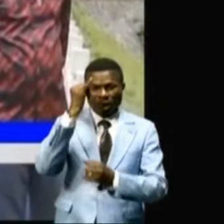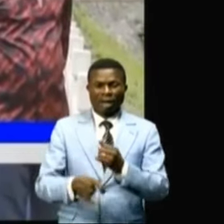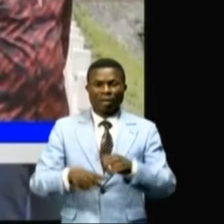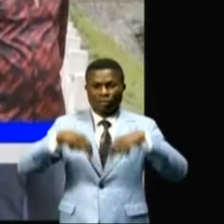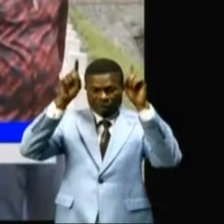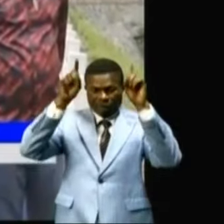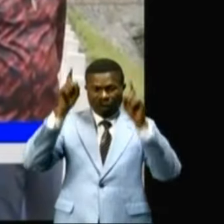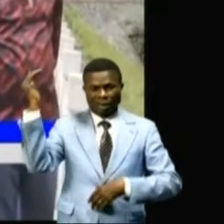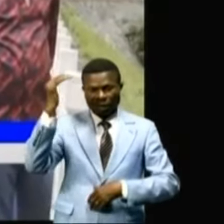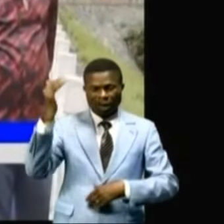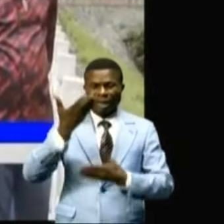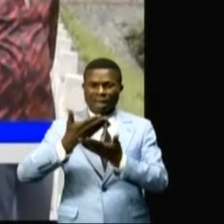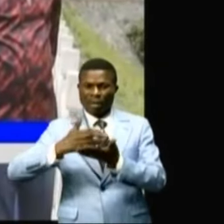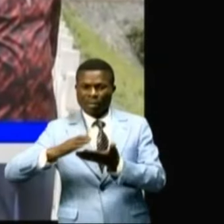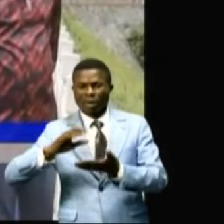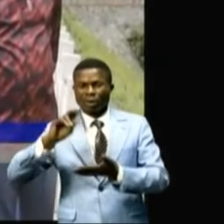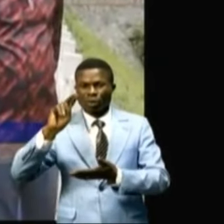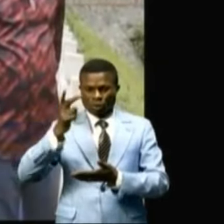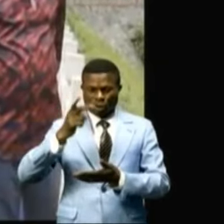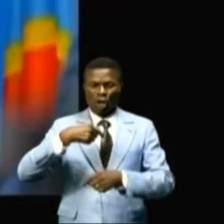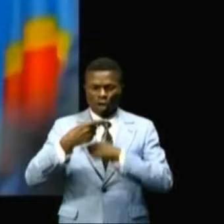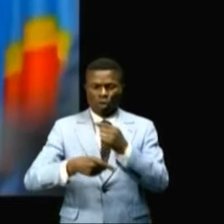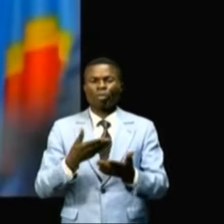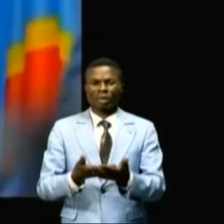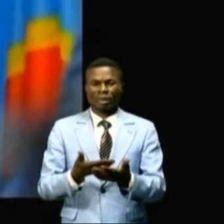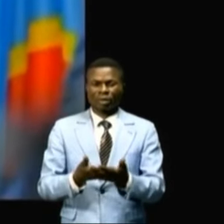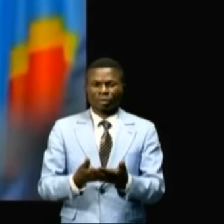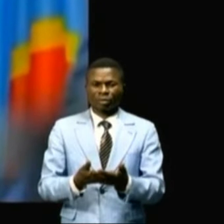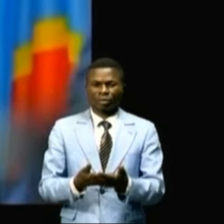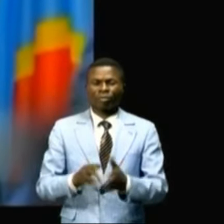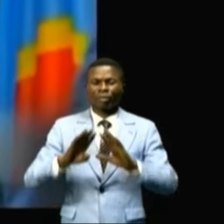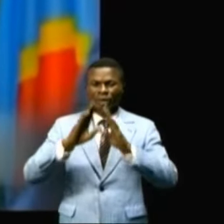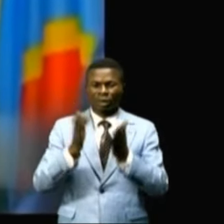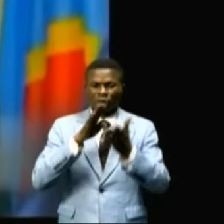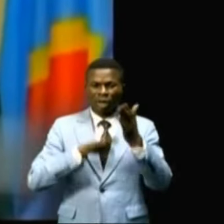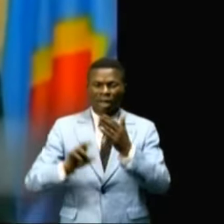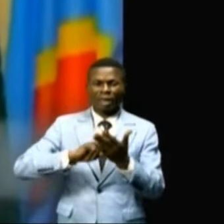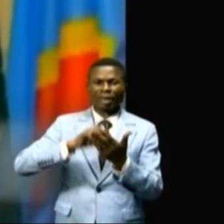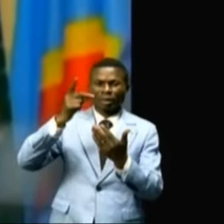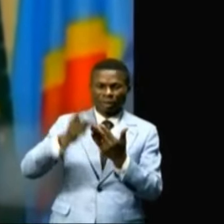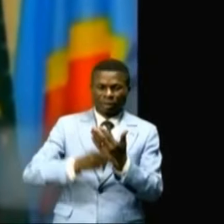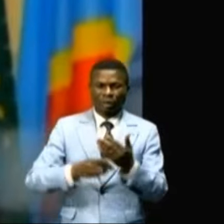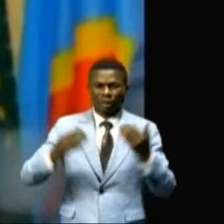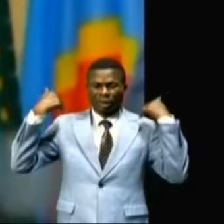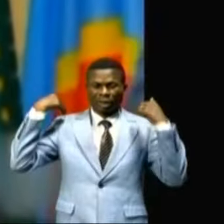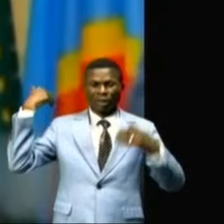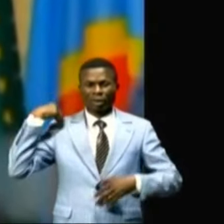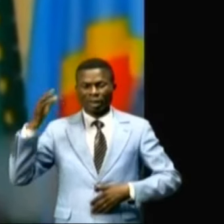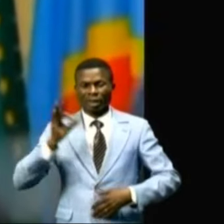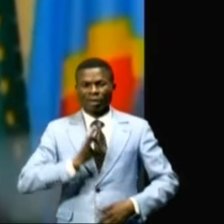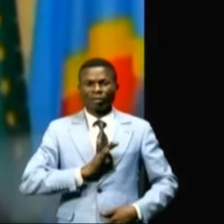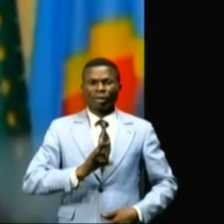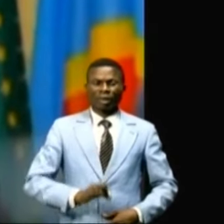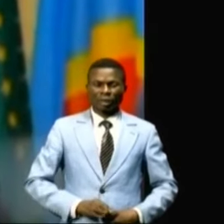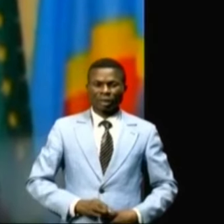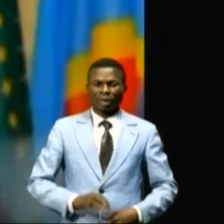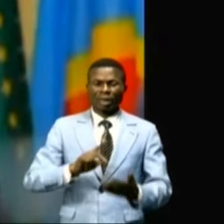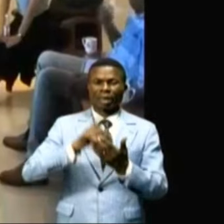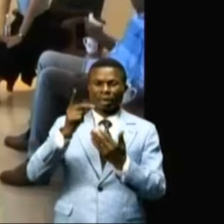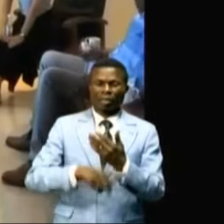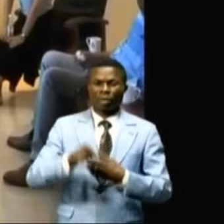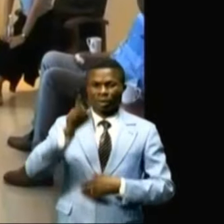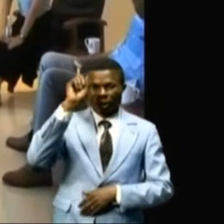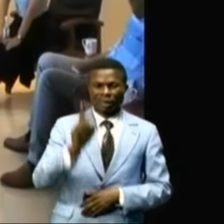que la deuxième étape va pouvoir être opérationnelle. Tout ceci rentre dans le programme du chef de l'État, Félix-Antoine Tshisekedi